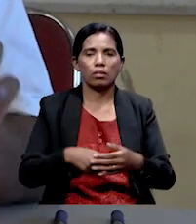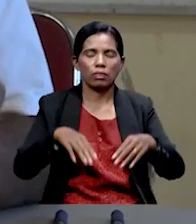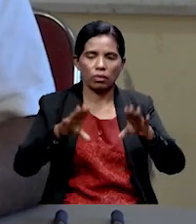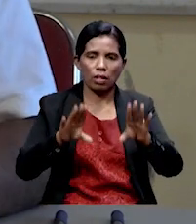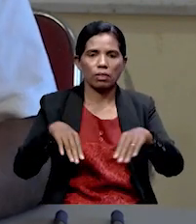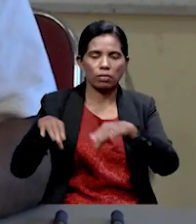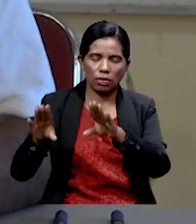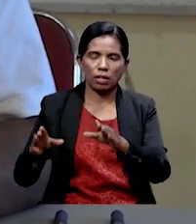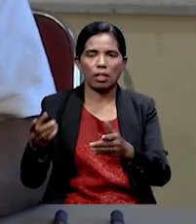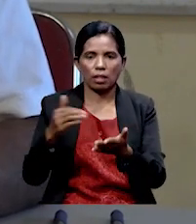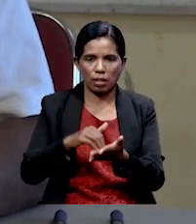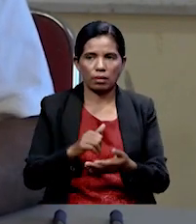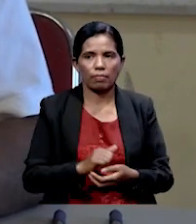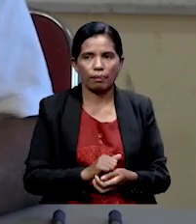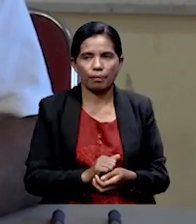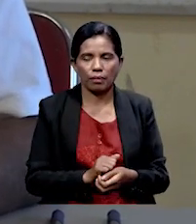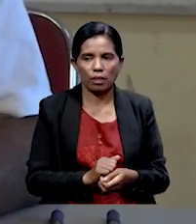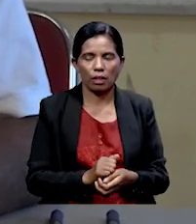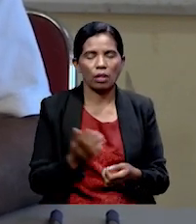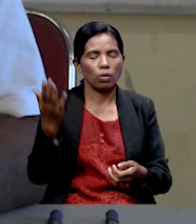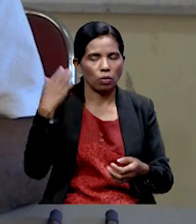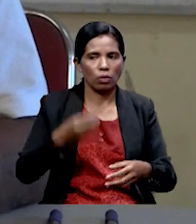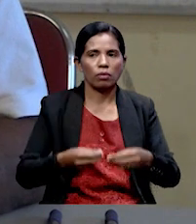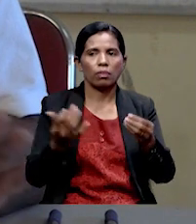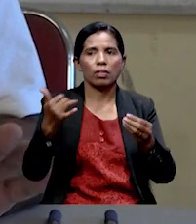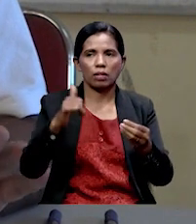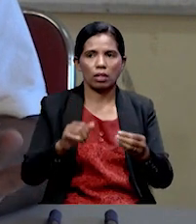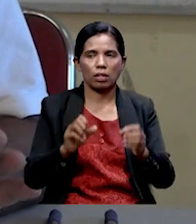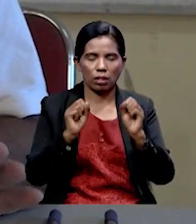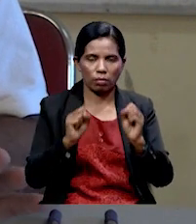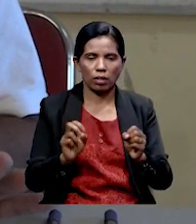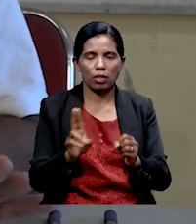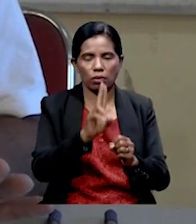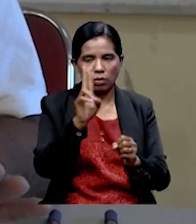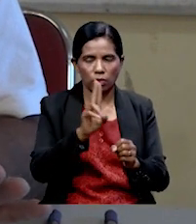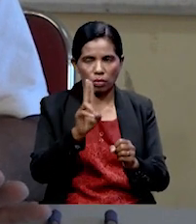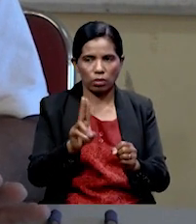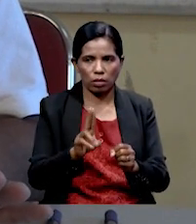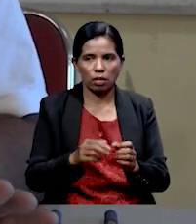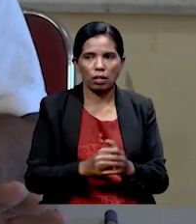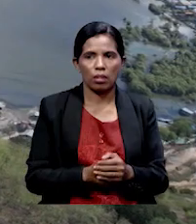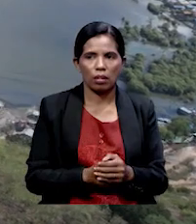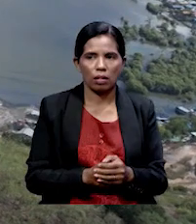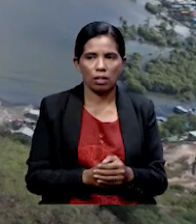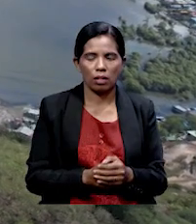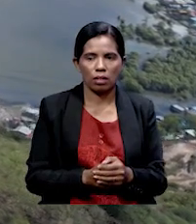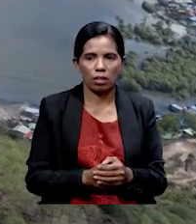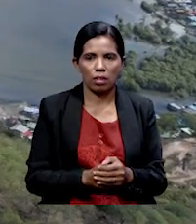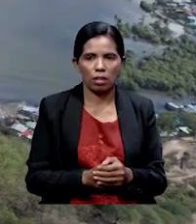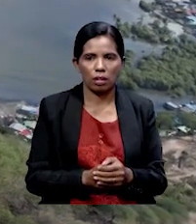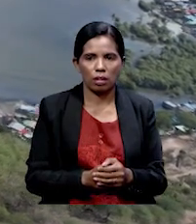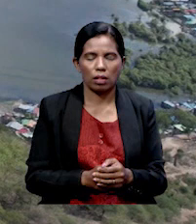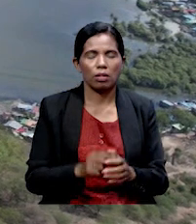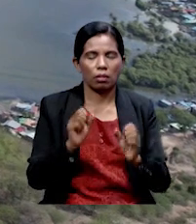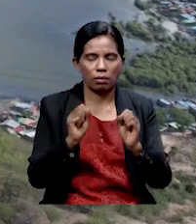bela u luk fo basira ne de at uza de te basina ne hak me pake de la